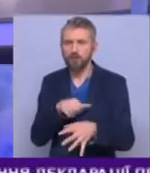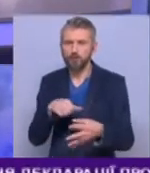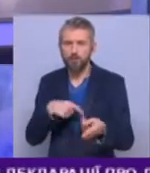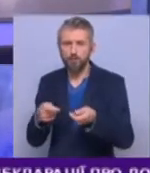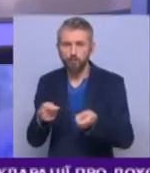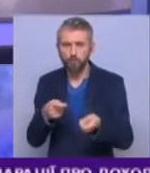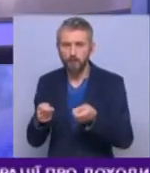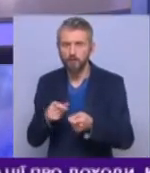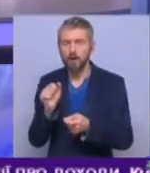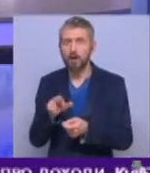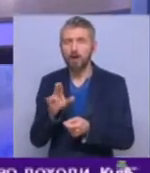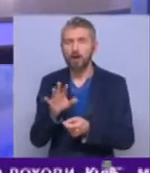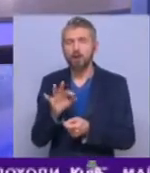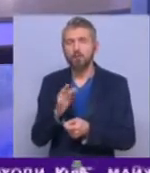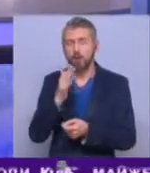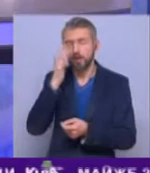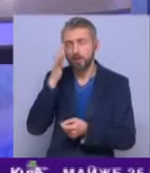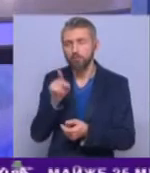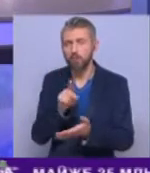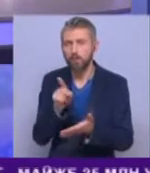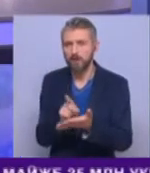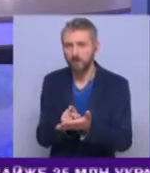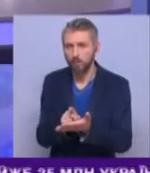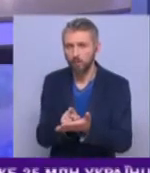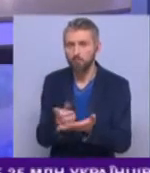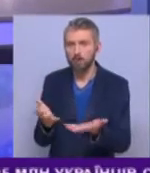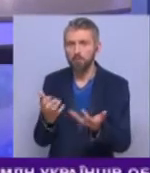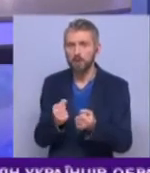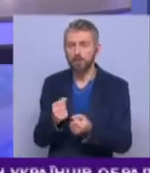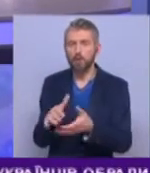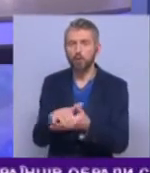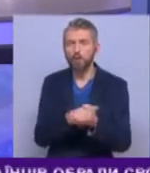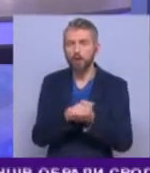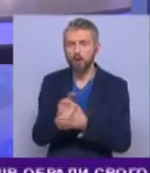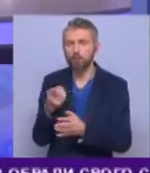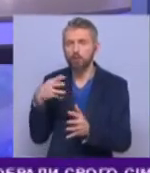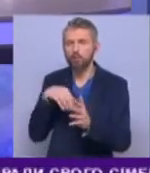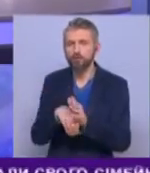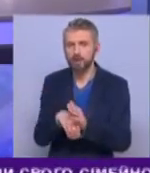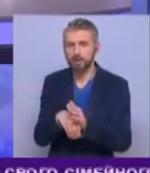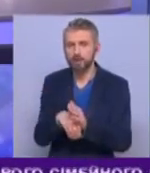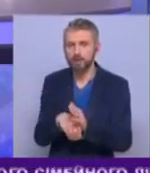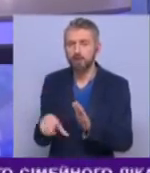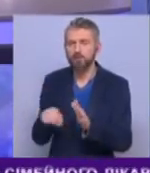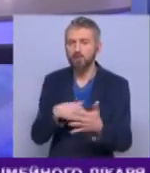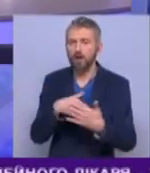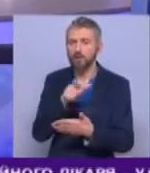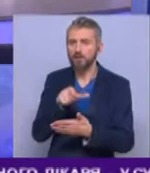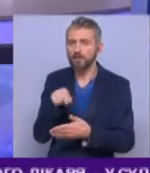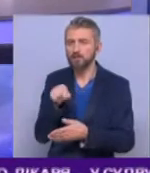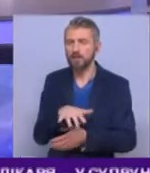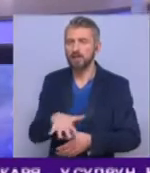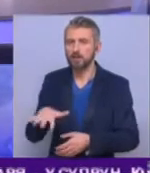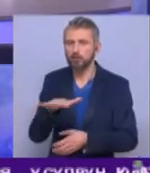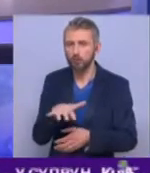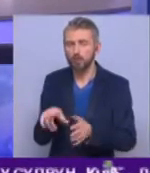Да? А по ідеї воно повинно прийматися колегіально, в тому числі і з активістами тієї території,